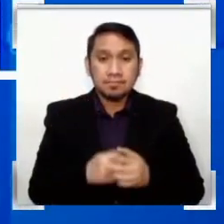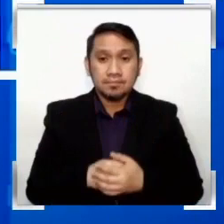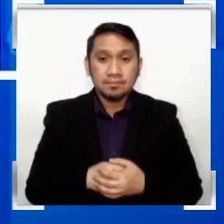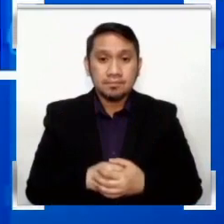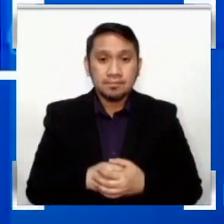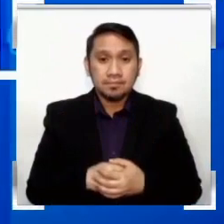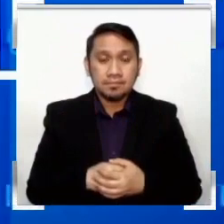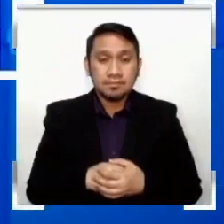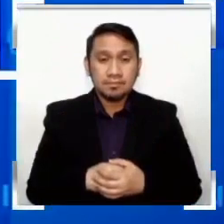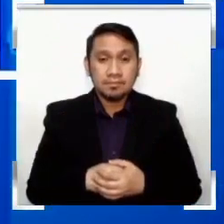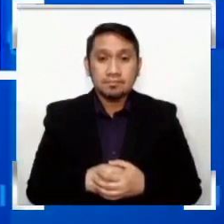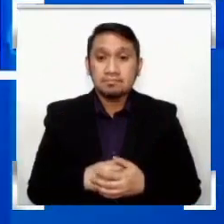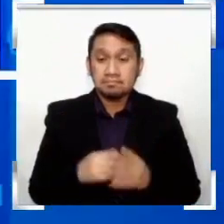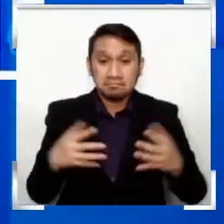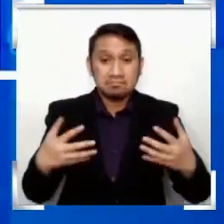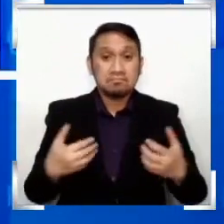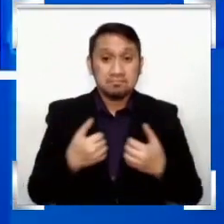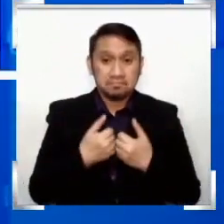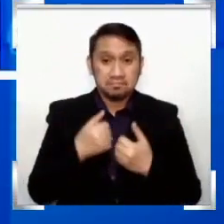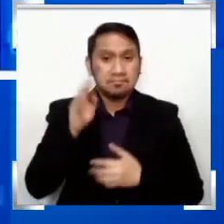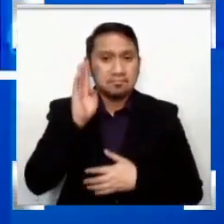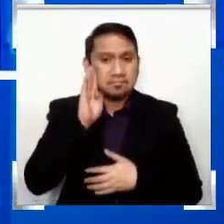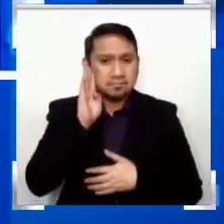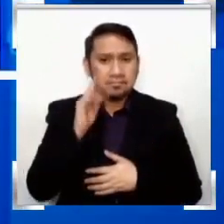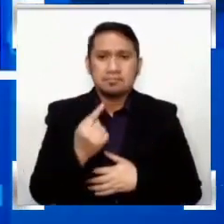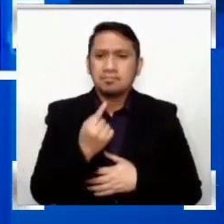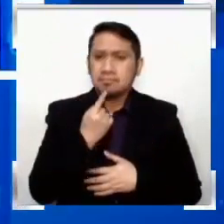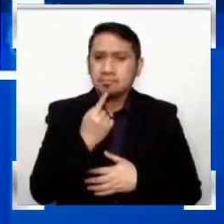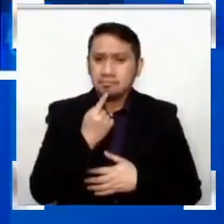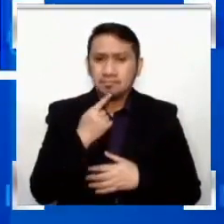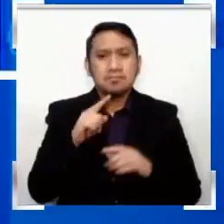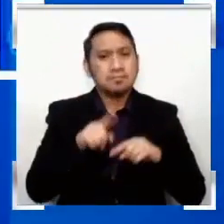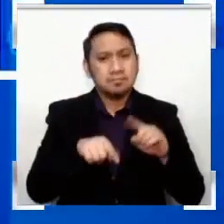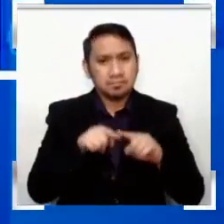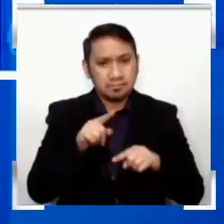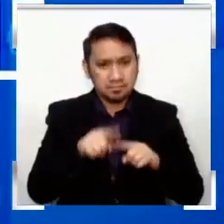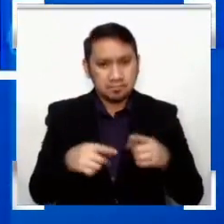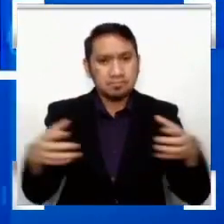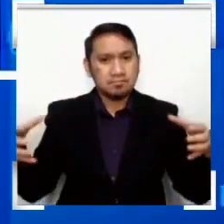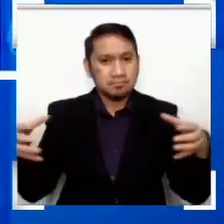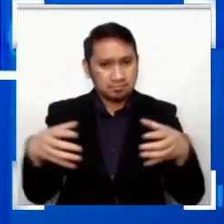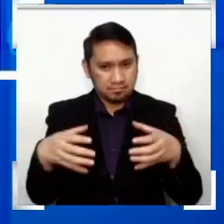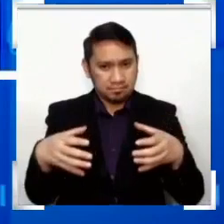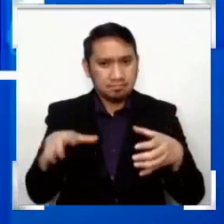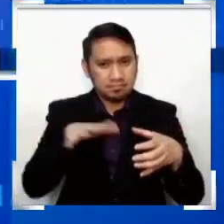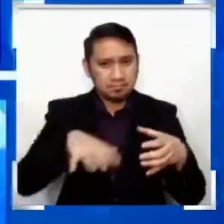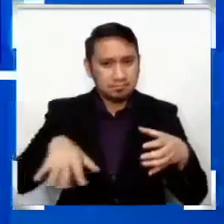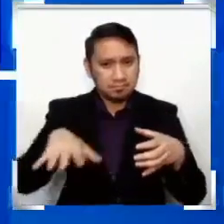kay Bea, pinakamamimiss niya ang friendship na nabuo sa kapwa cast.